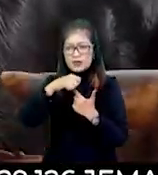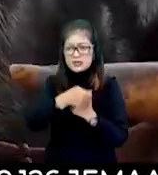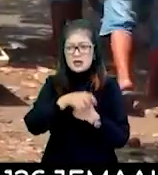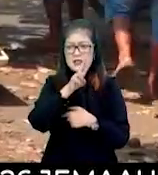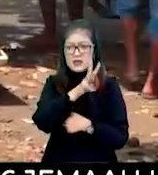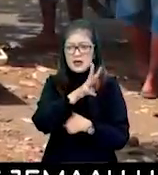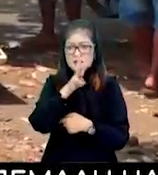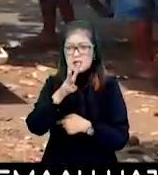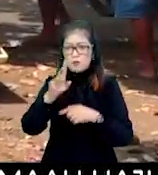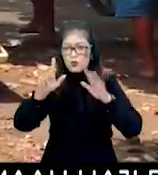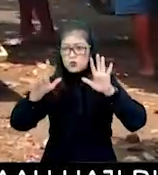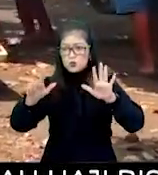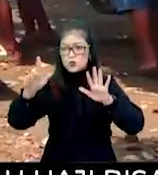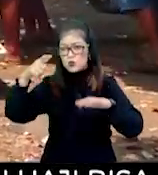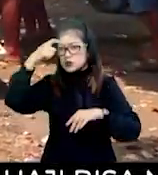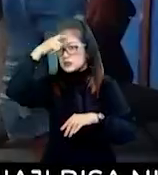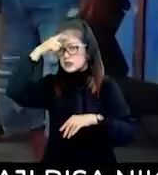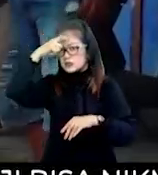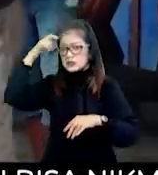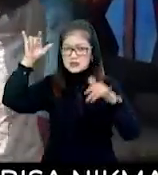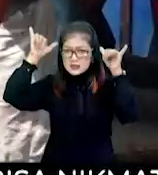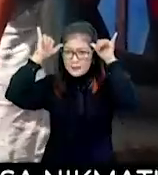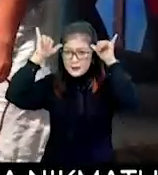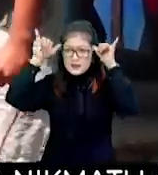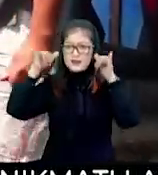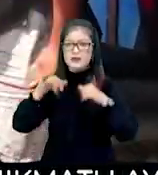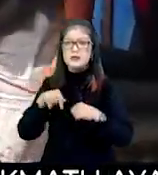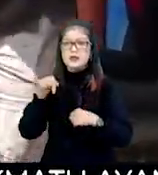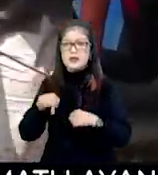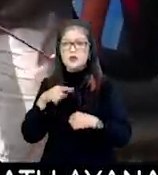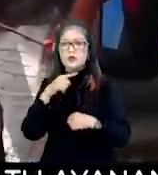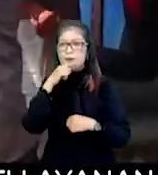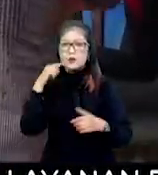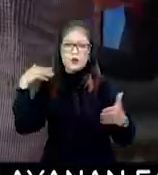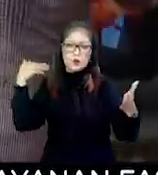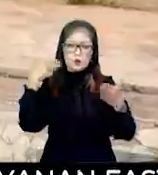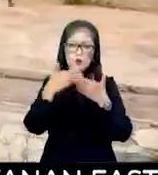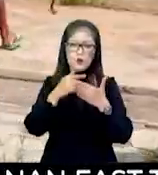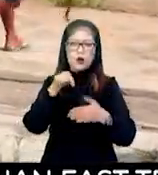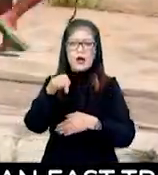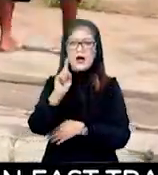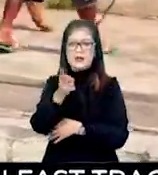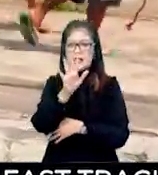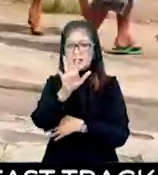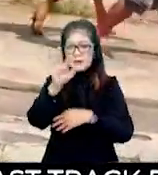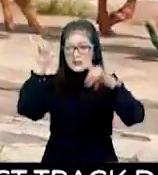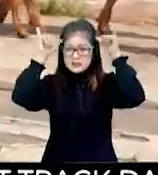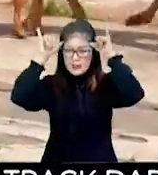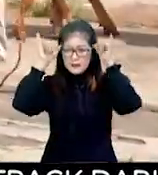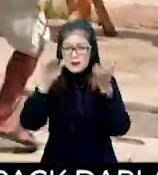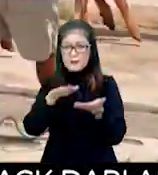337 sapi yang terserang wabah penyakit mulut dan kuku. Dalam seminggu terakhir, terdapat 5 ekor sapi mati akibat wabah PMK.